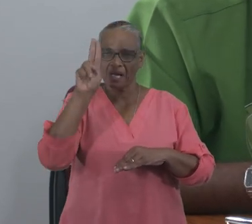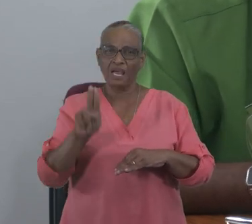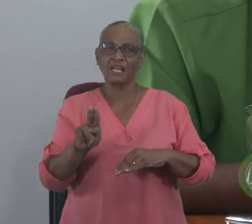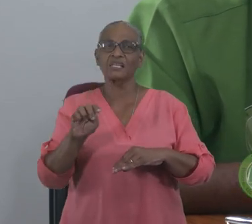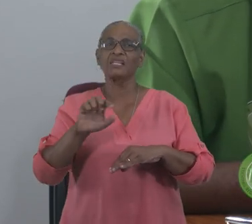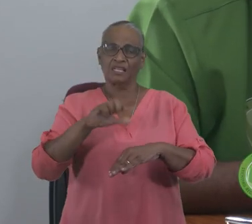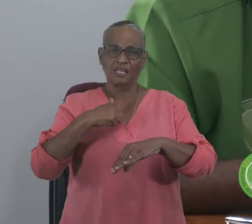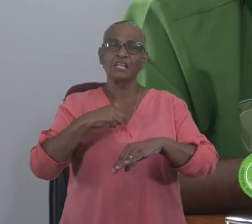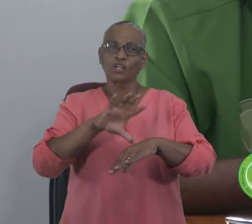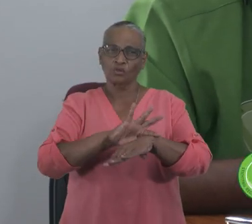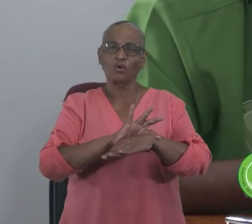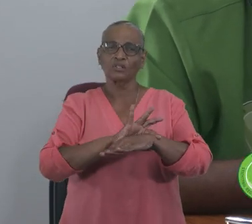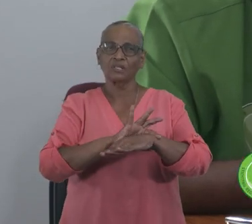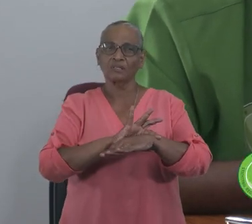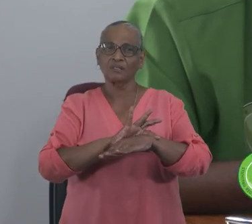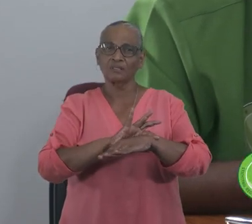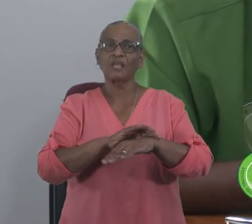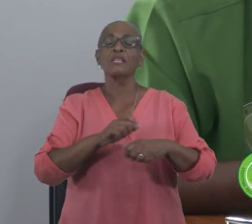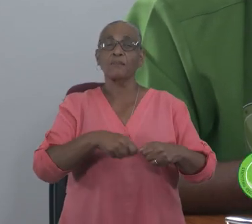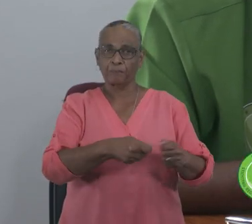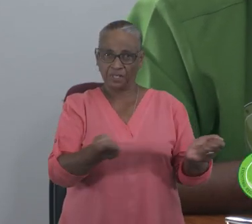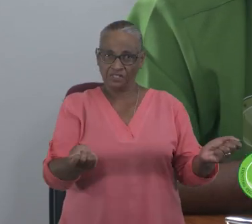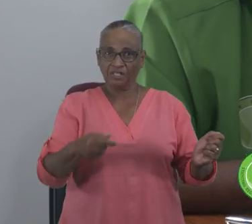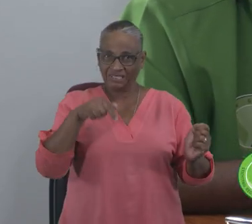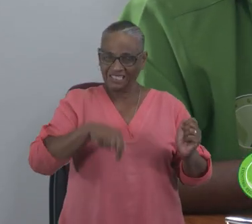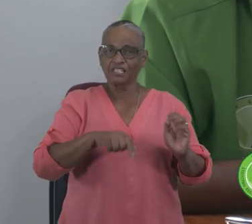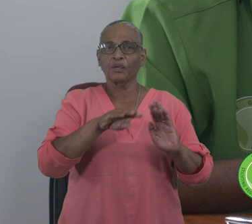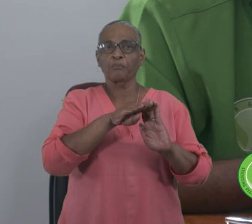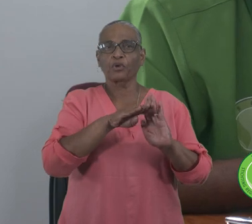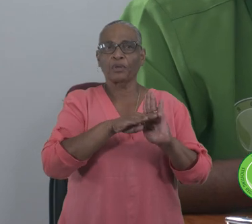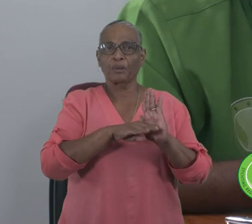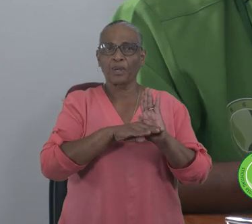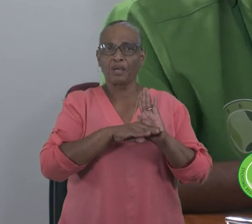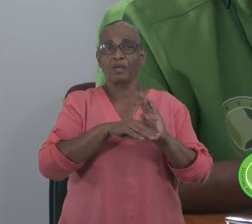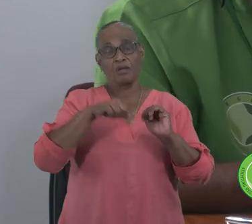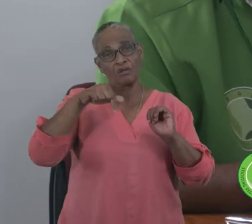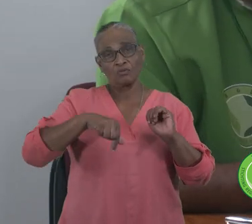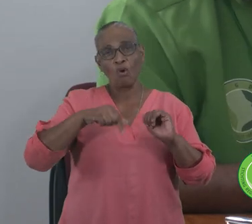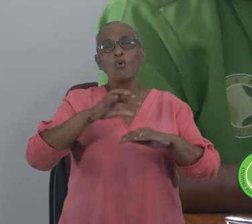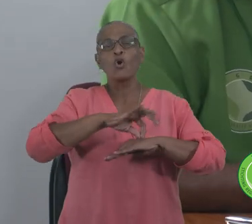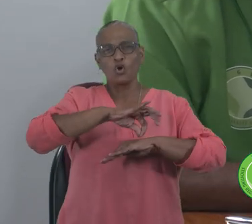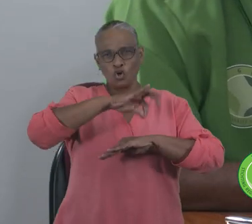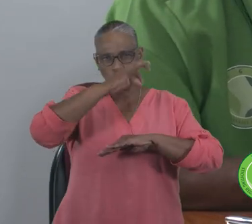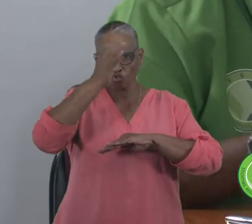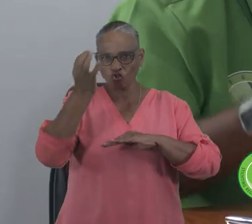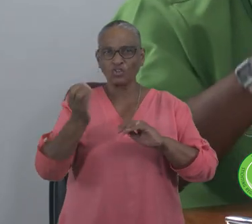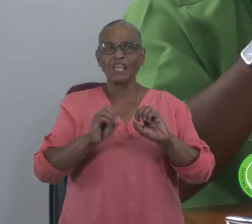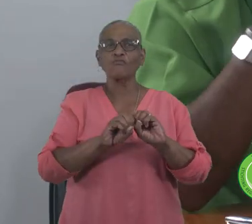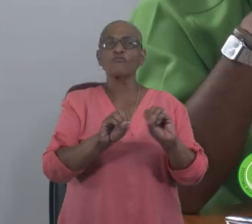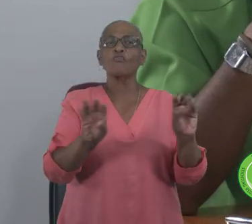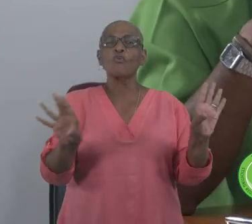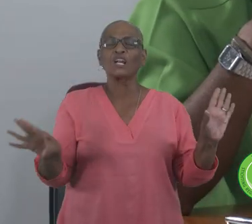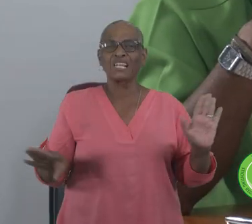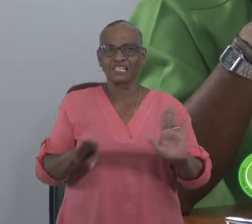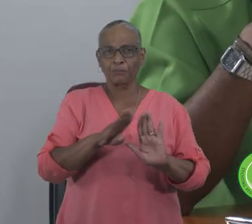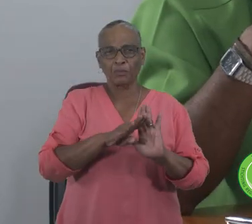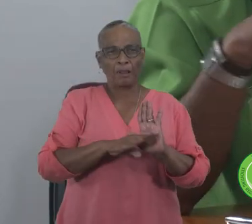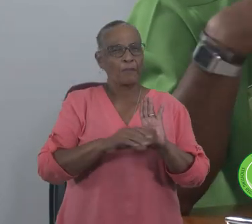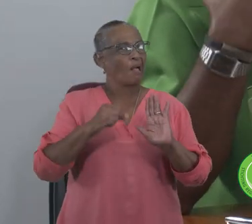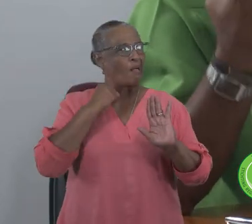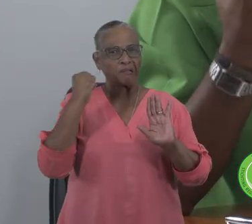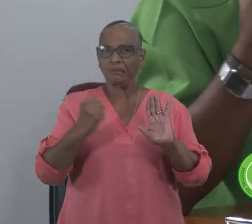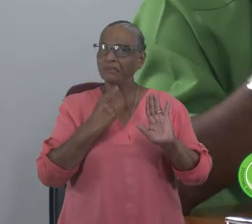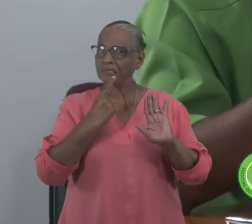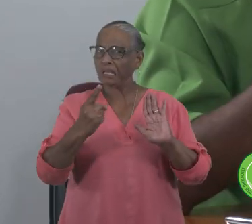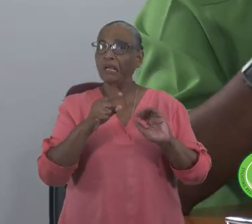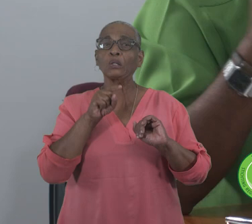Alwisjes. Ik ben arts en presentator van dit programma. Nou, dit is een gezondheidsvoorlichtingsprogramma,